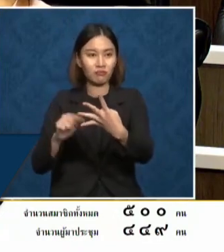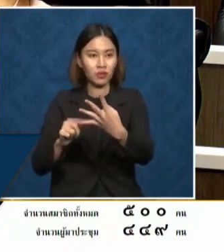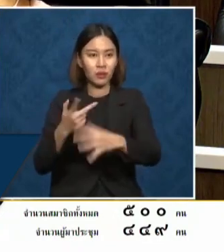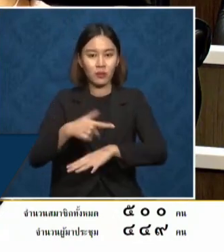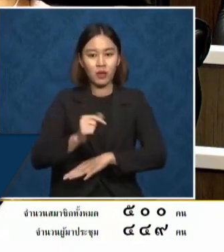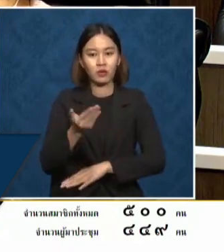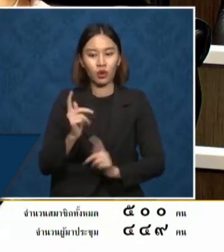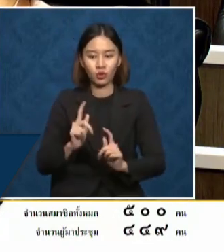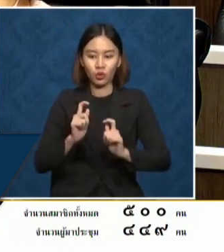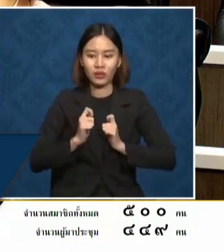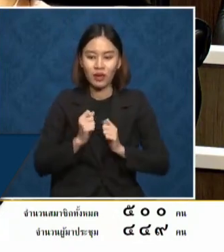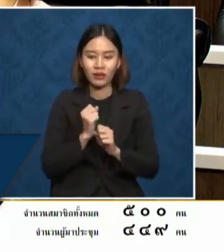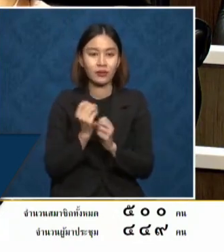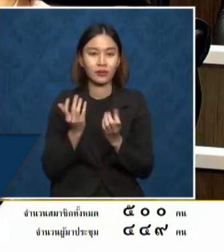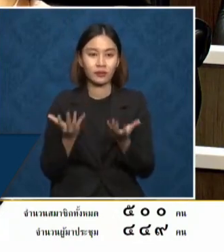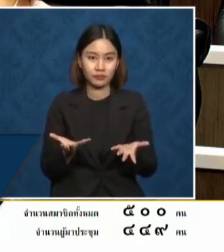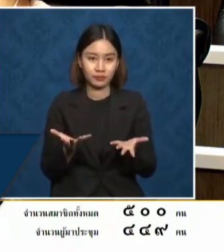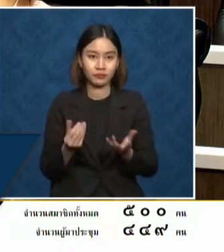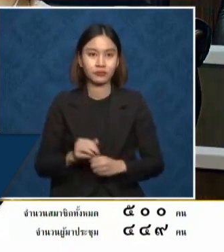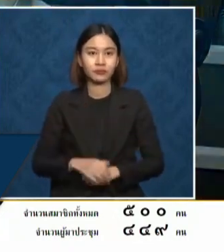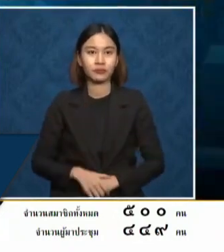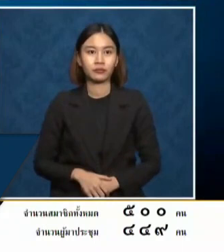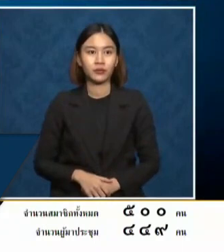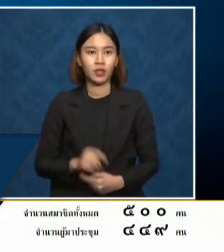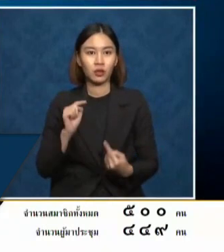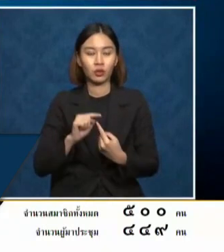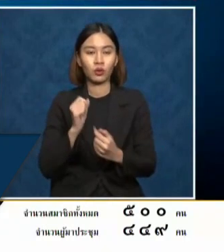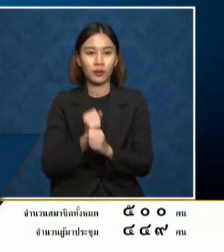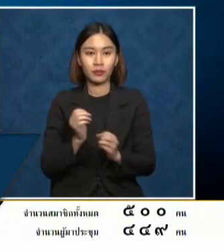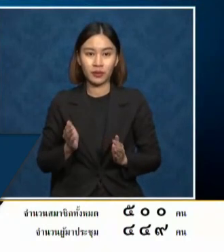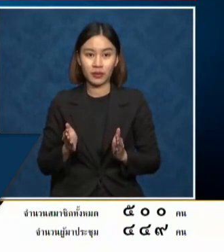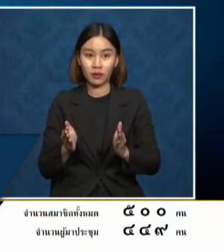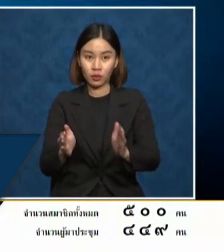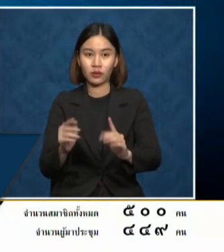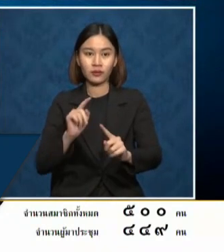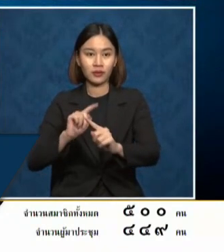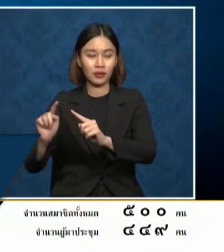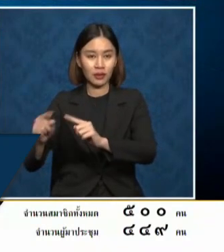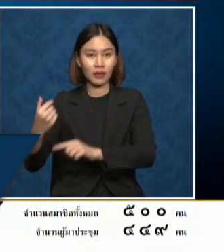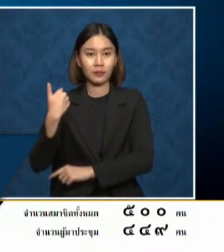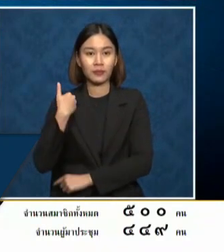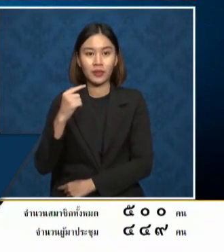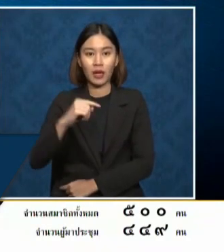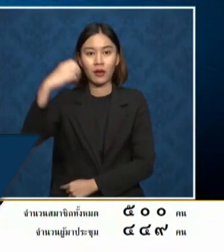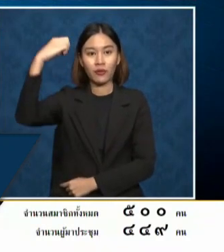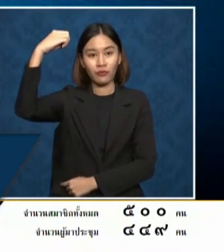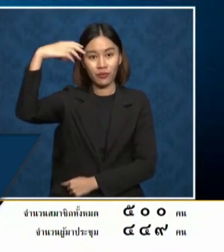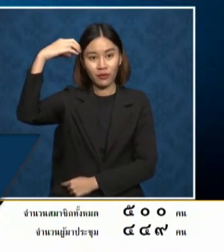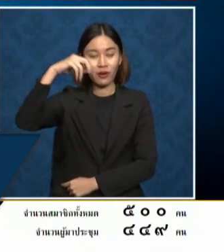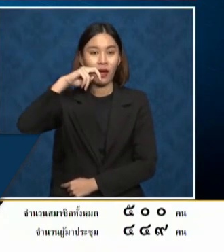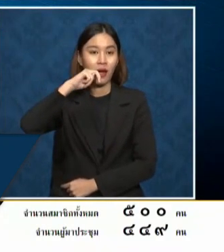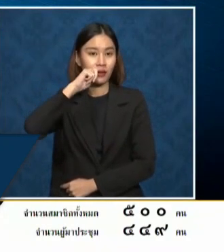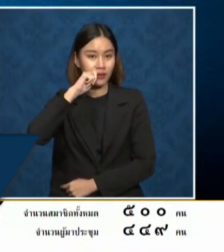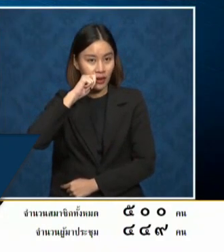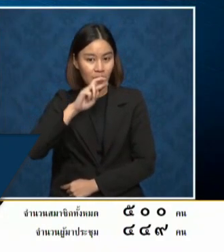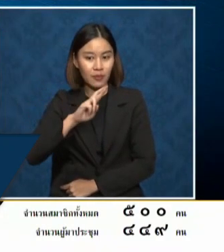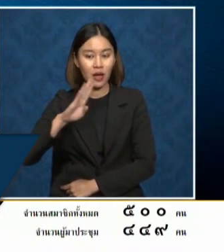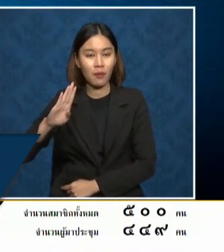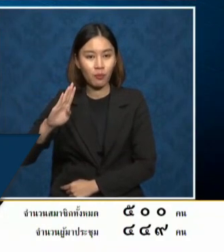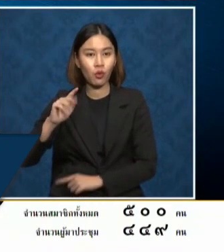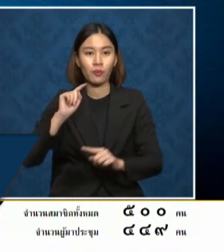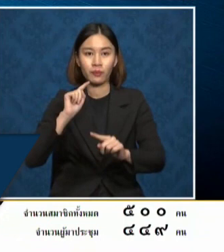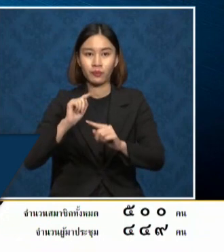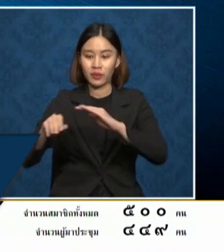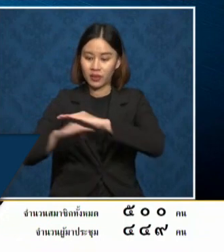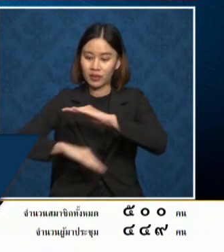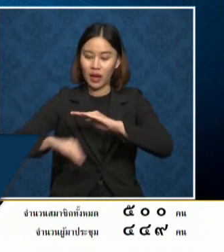ขออนุญาตจะเป็นยังไงบ้างล่ะคะการสร้างถนนหนทางไม่ว่าจะเป็นไฟฟ้าประปาระบบสาธารณูอุปโภค